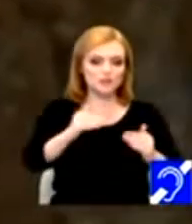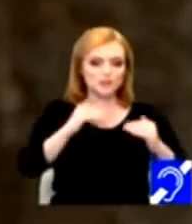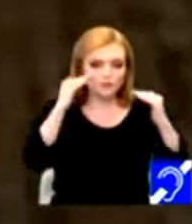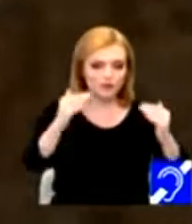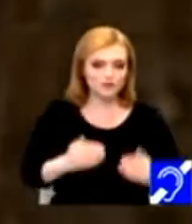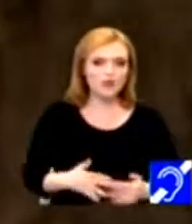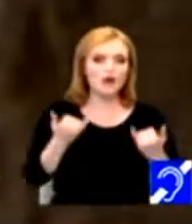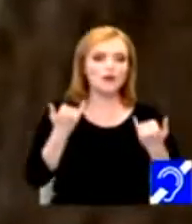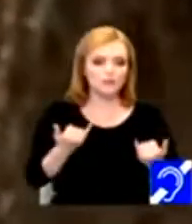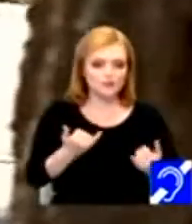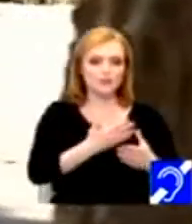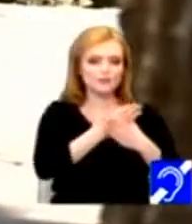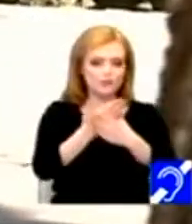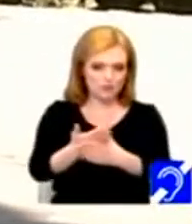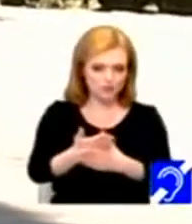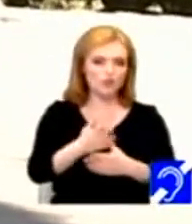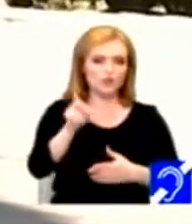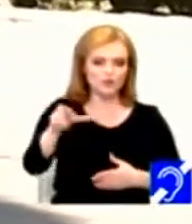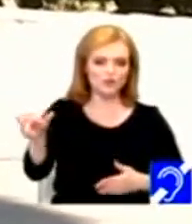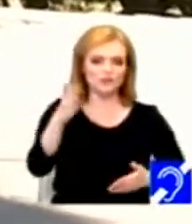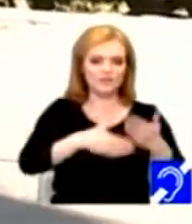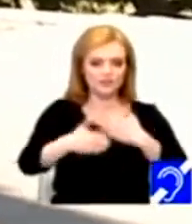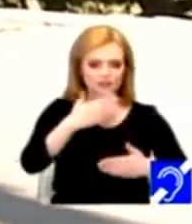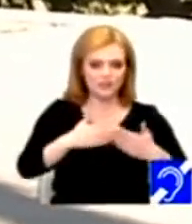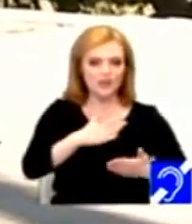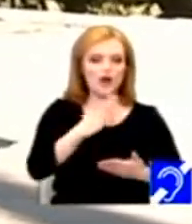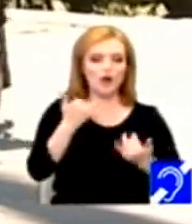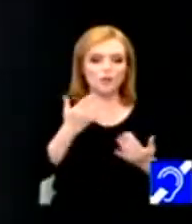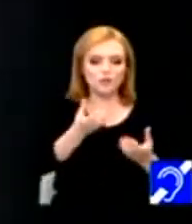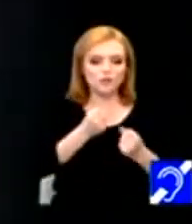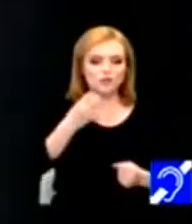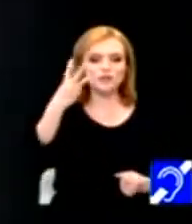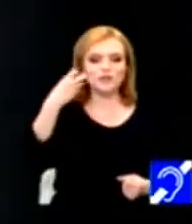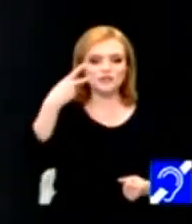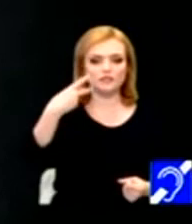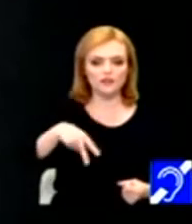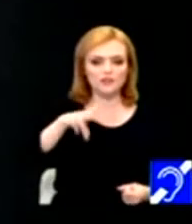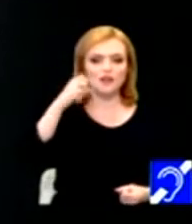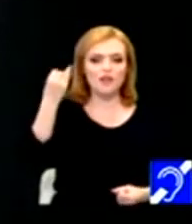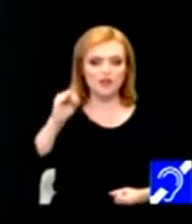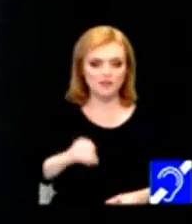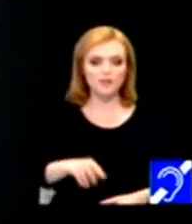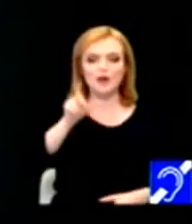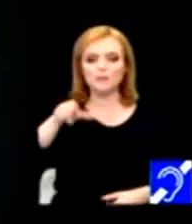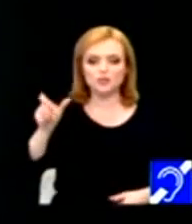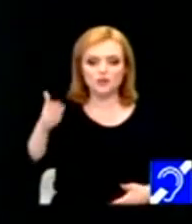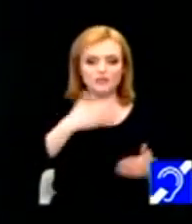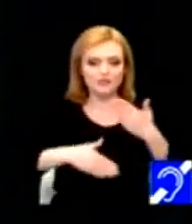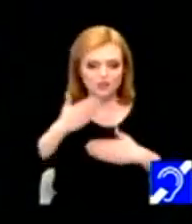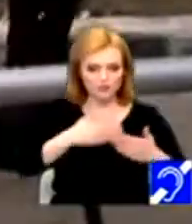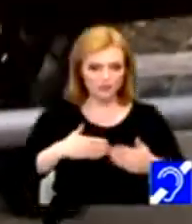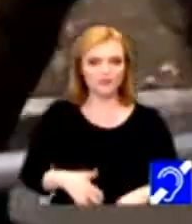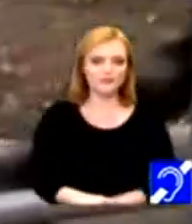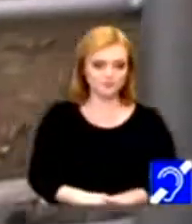În prezent, alocația pentru persoanele cu dizabilități severe este de 323 de lei, persoanele cu dizabilități